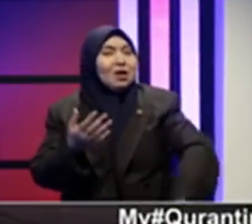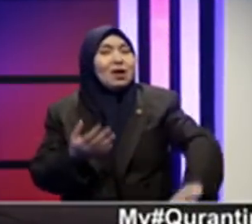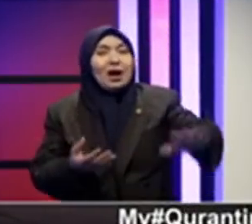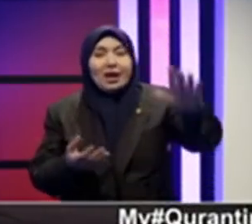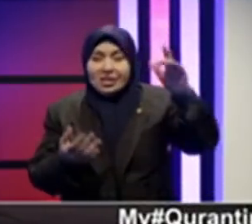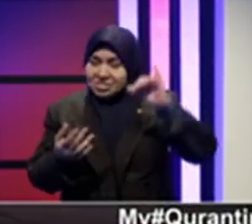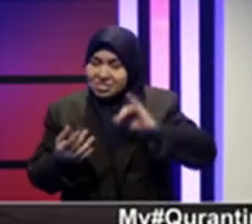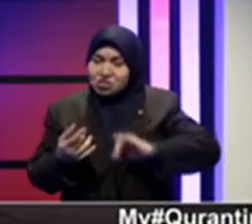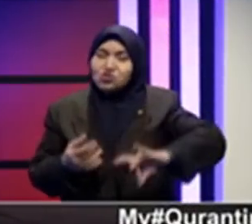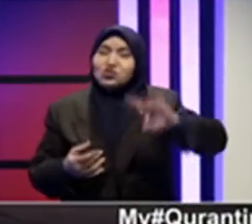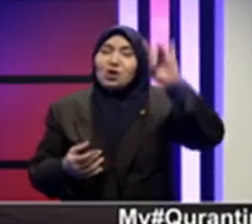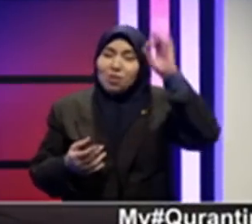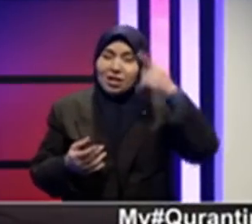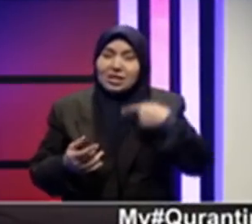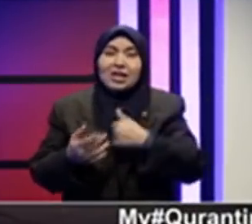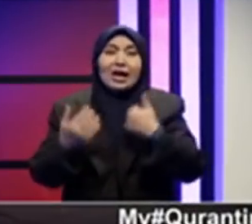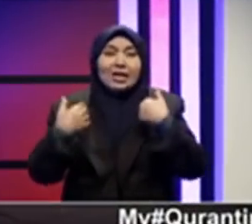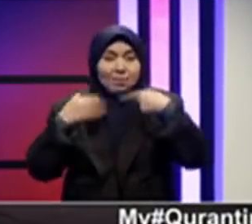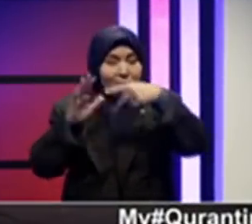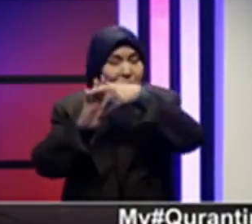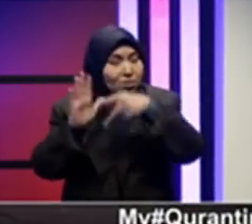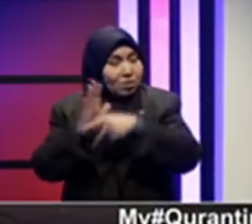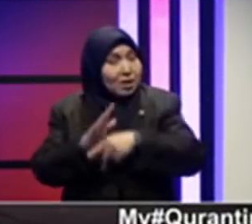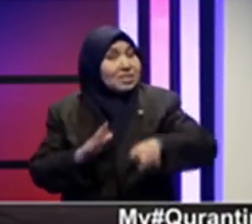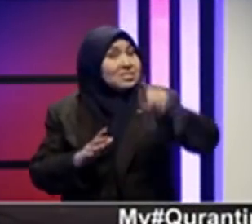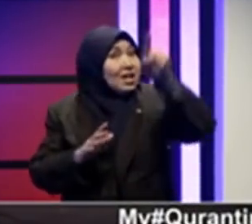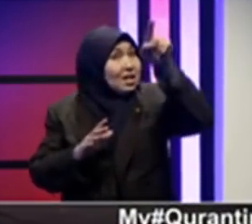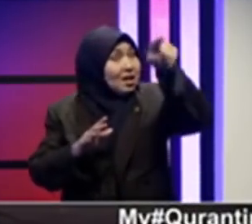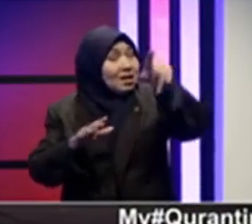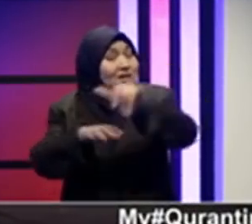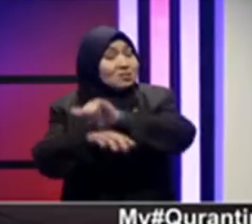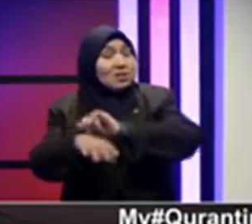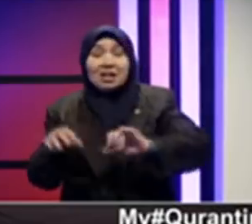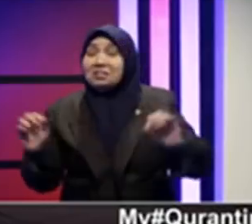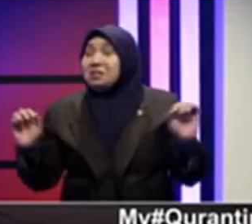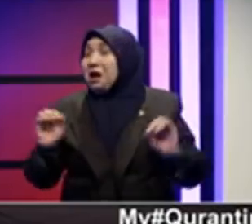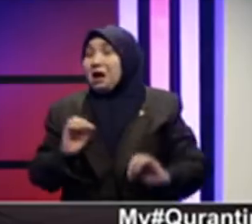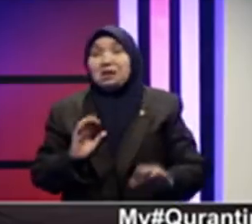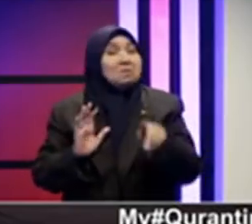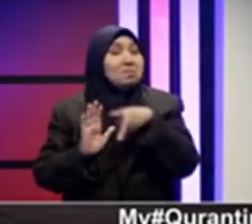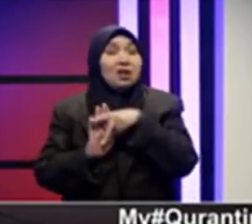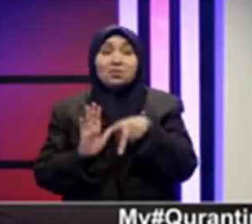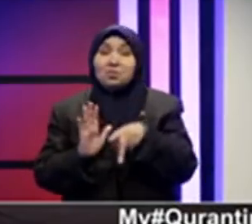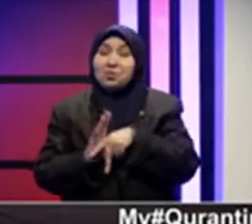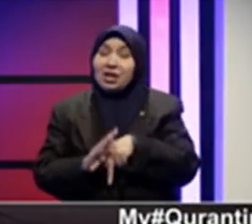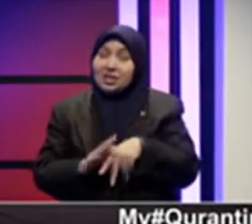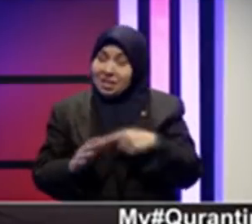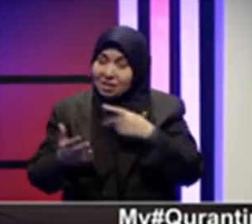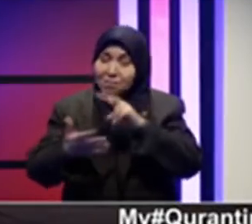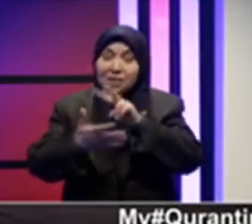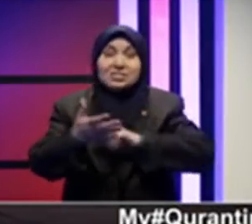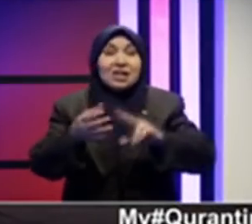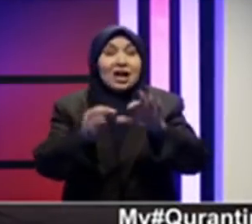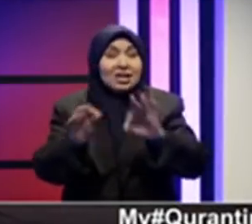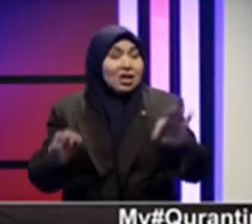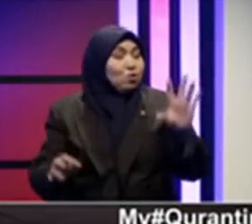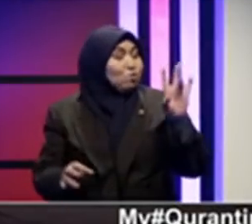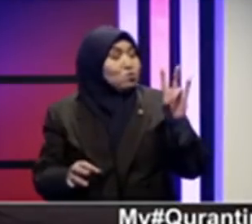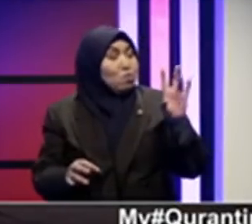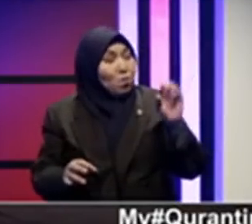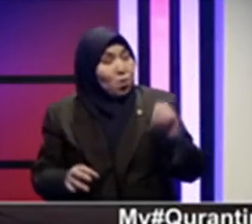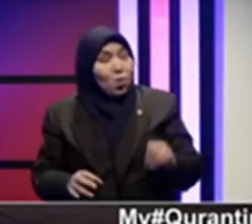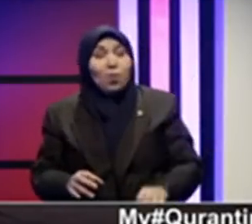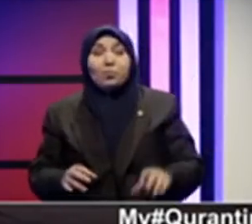insya-Allah. Sini ada peraturan, di sana apa? Tak ada peraturan. Tak ada peraturan. Insya-Allah. Insya-Allah. Kita baca ayat 70